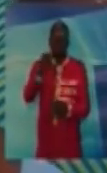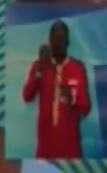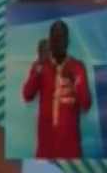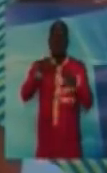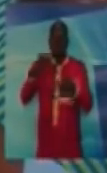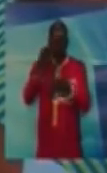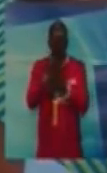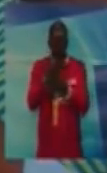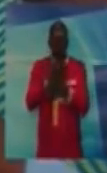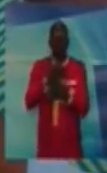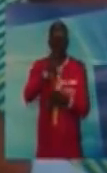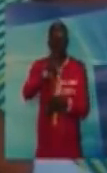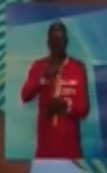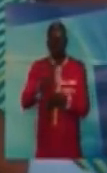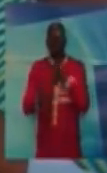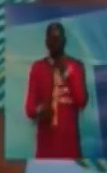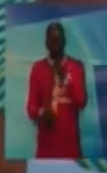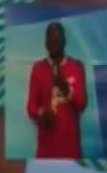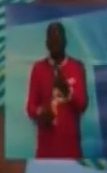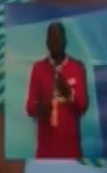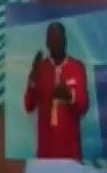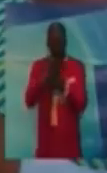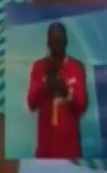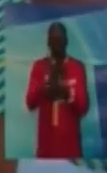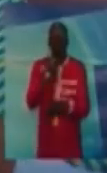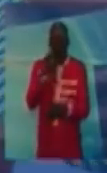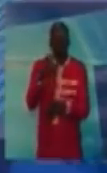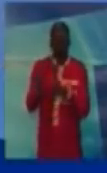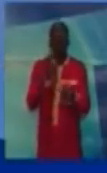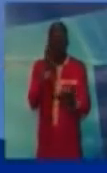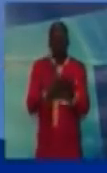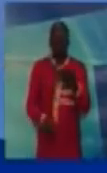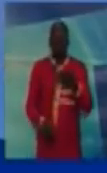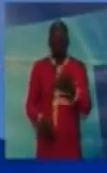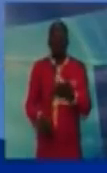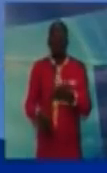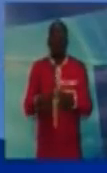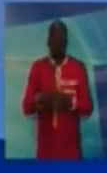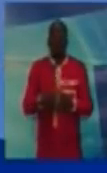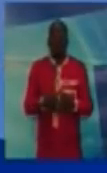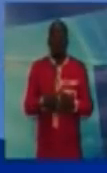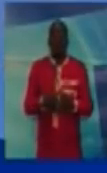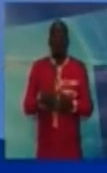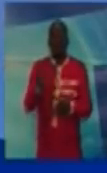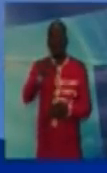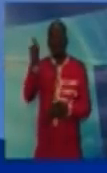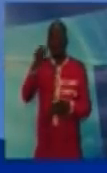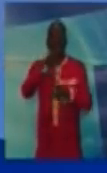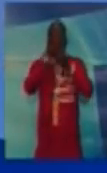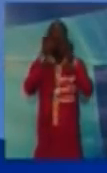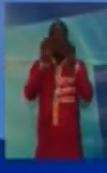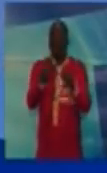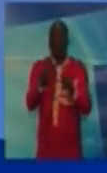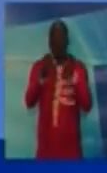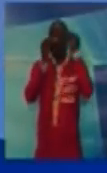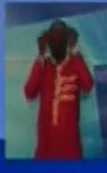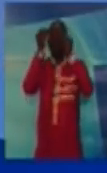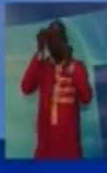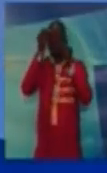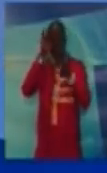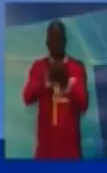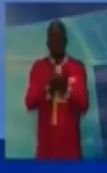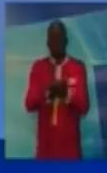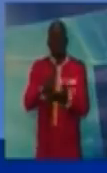peuvent empêcher RFI de dire ce qu'elle doit dire? Et si RFI dit, ils font quoi? Et cette autre question qui préoccupe, il s'agit